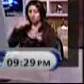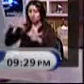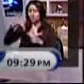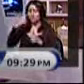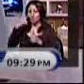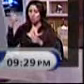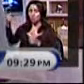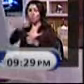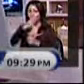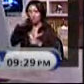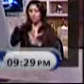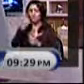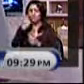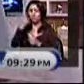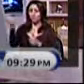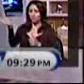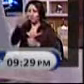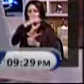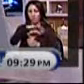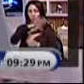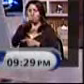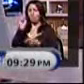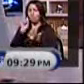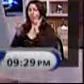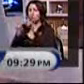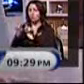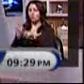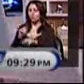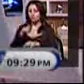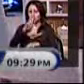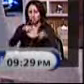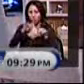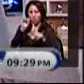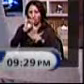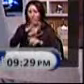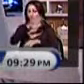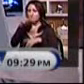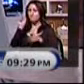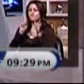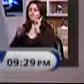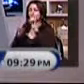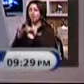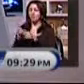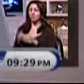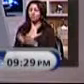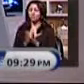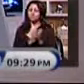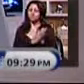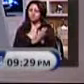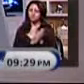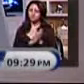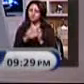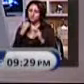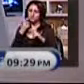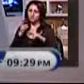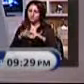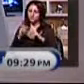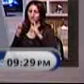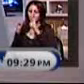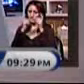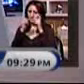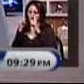السوق يشتري حاجة يبقى أنا ما مش فاهم اللي بيحصل في الشارع المصري. طيب شايف إزاي تقييمك لصراع الحركات في مصر في